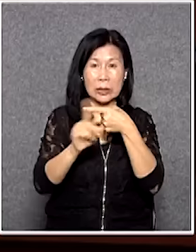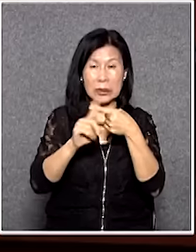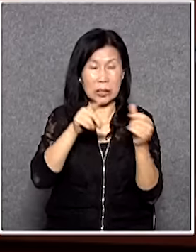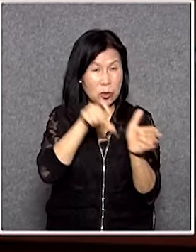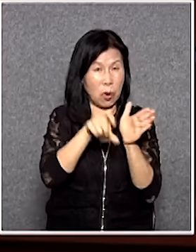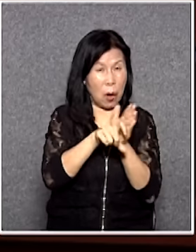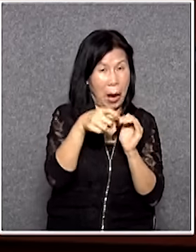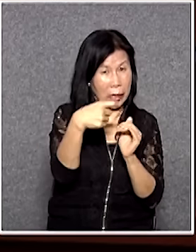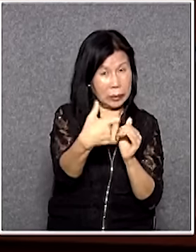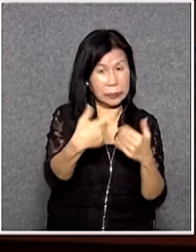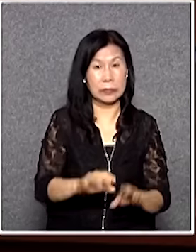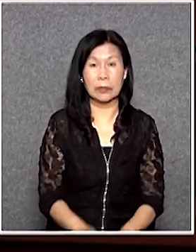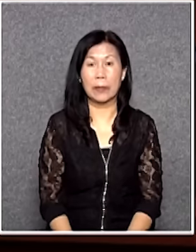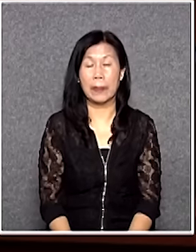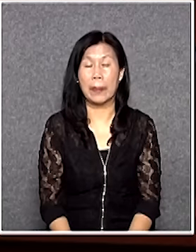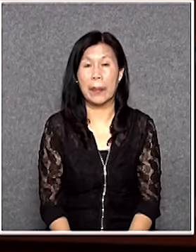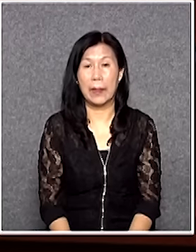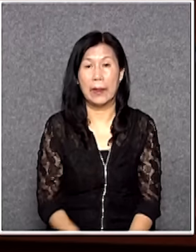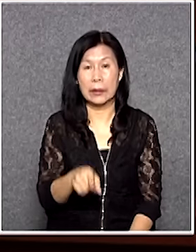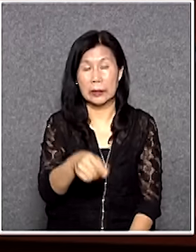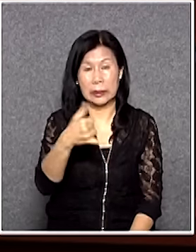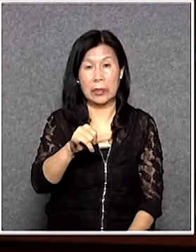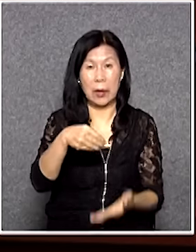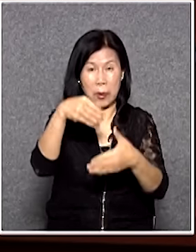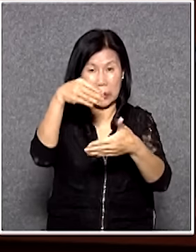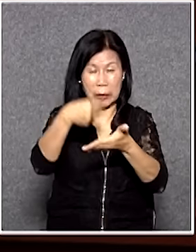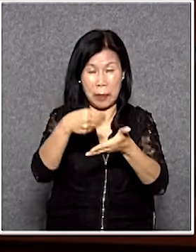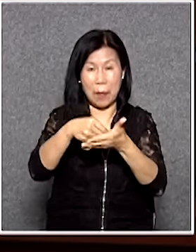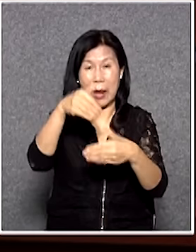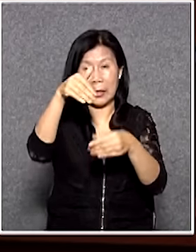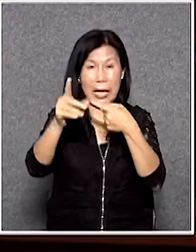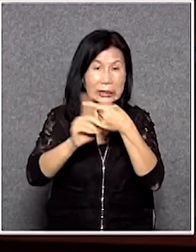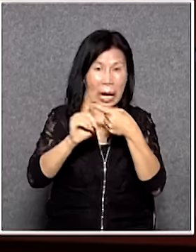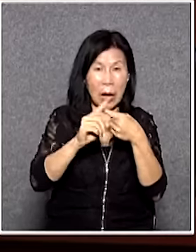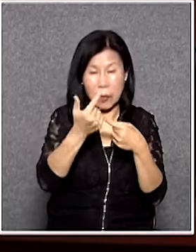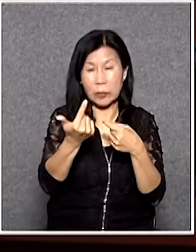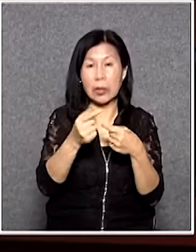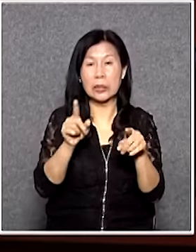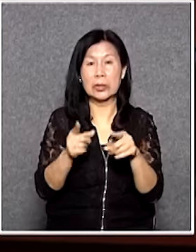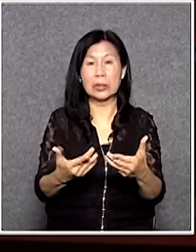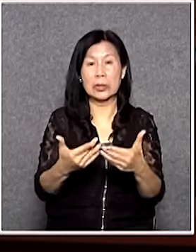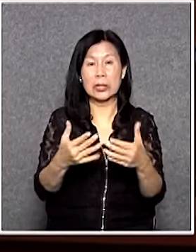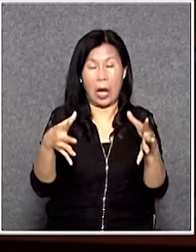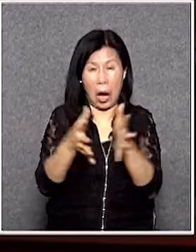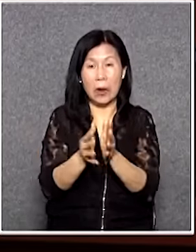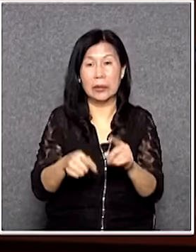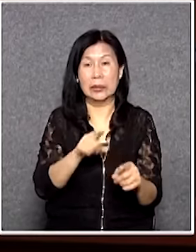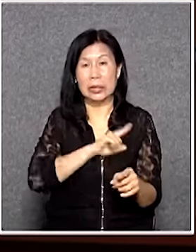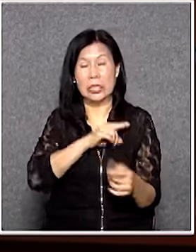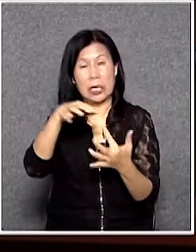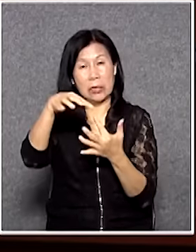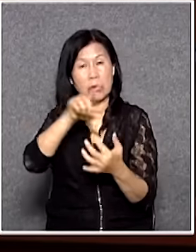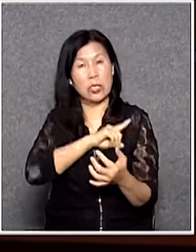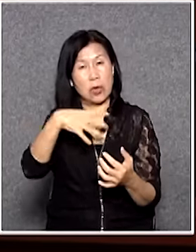钱要去投资一个即是风险极大的一个这样的组合，而且不是自己话事的，